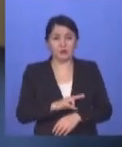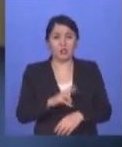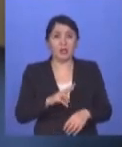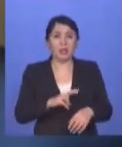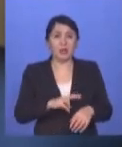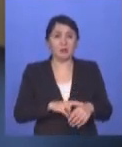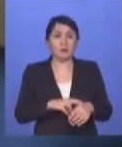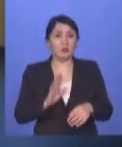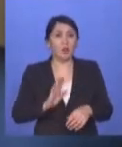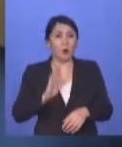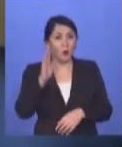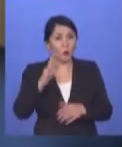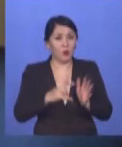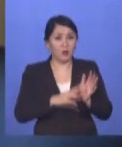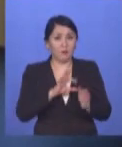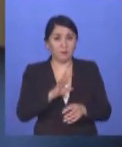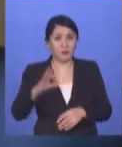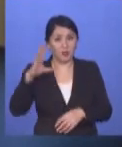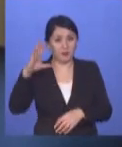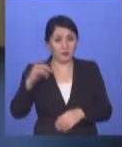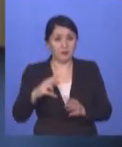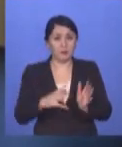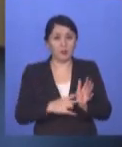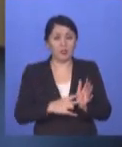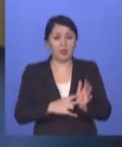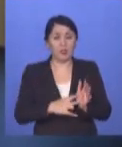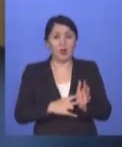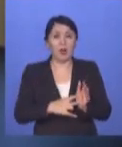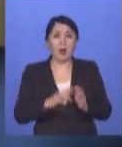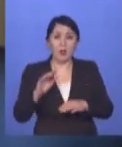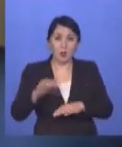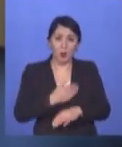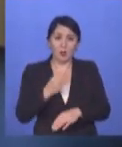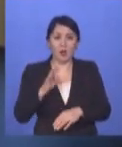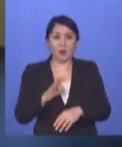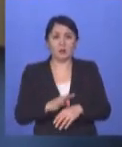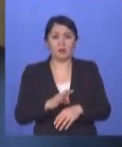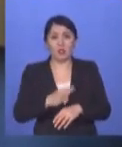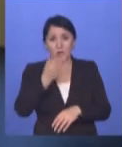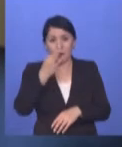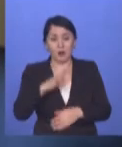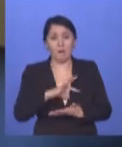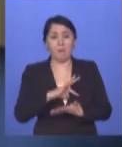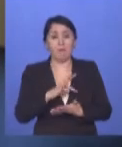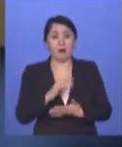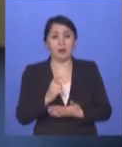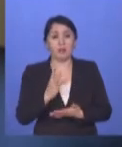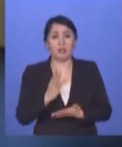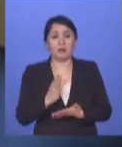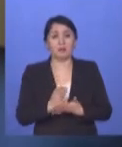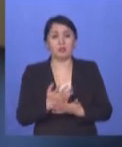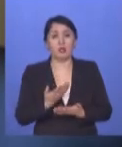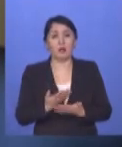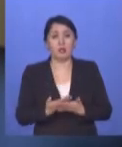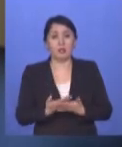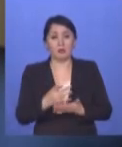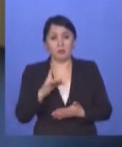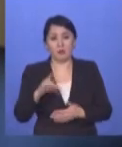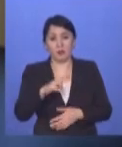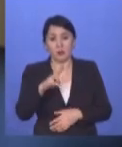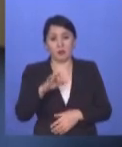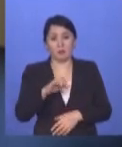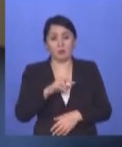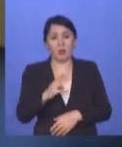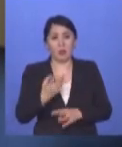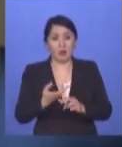Дәрігерлер таңғы сағат 8-ден кешкі 8-ге дейін осында болады. Созылмалы аурулар үшін дәрі-дәрмекпен қамтамасыз ету қарастырылған. Билікпен де белсенді жұмыс